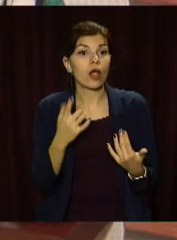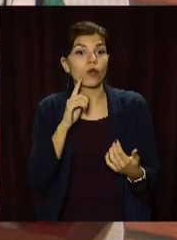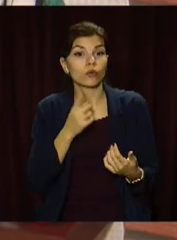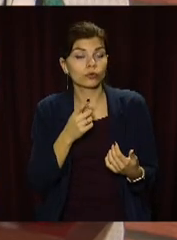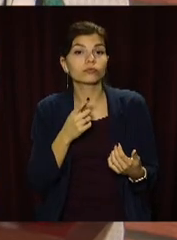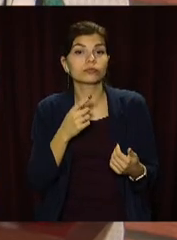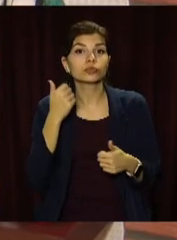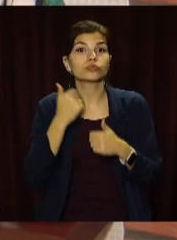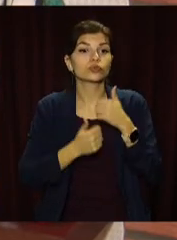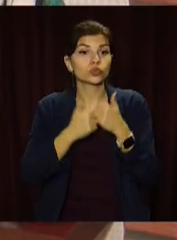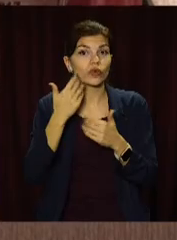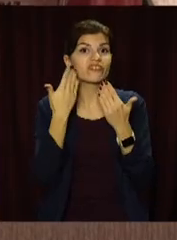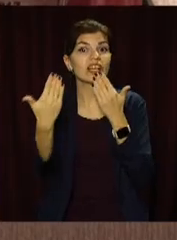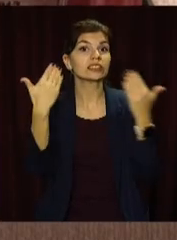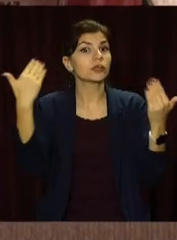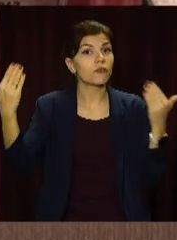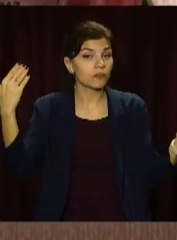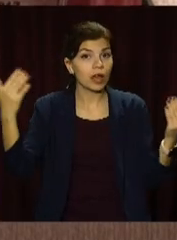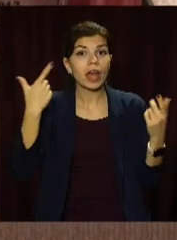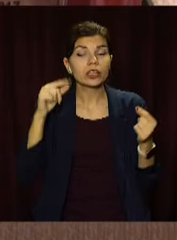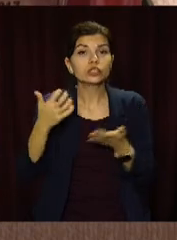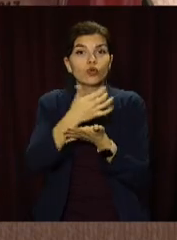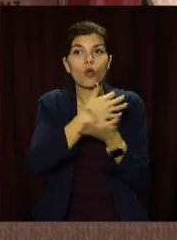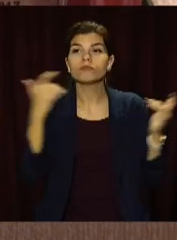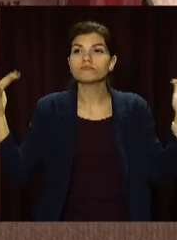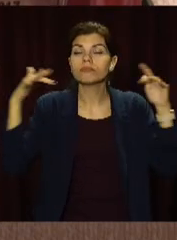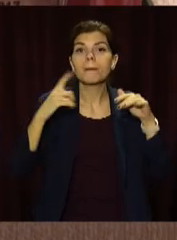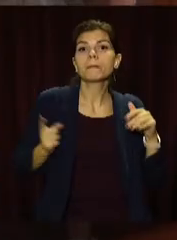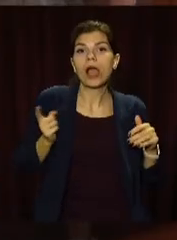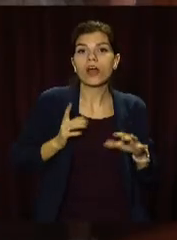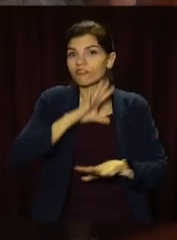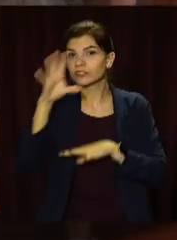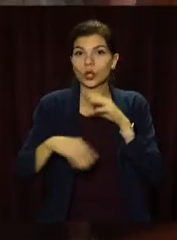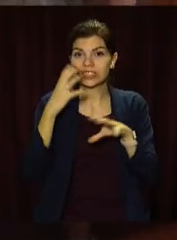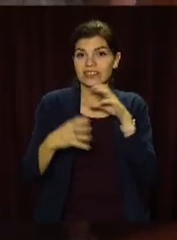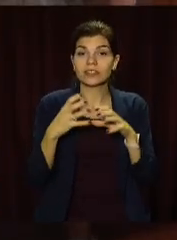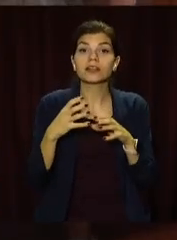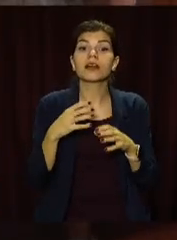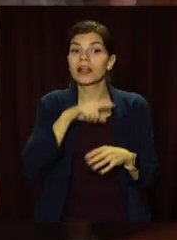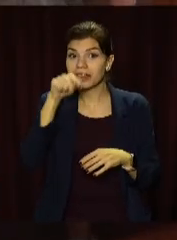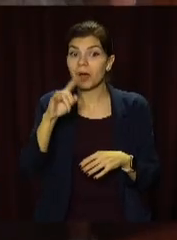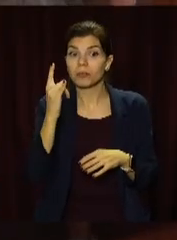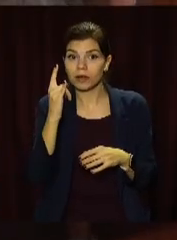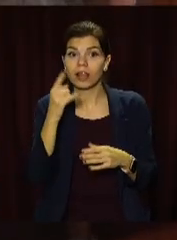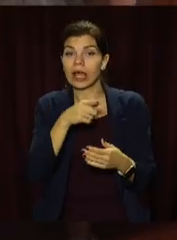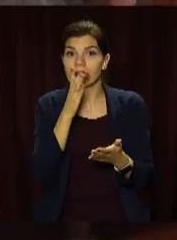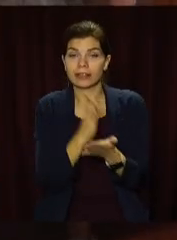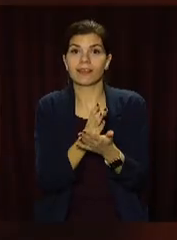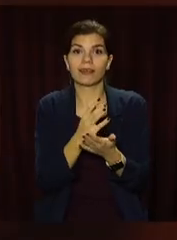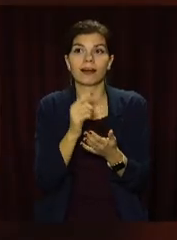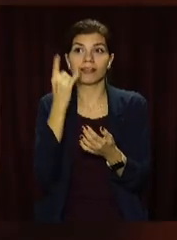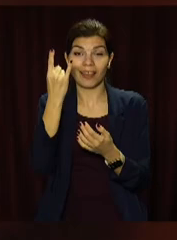країнах відбуваються лялькові виставки, де збираються майстри з усього світу. Саме там більшість ляльок Рини знаходять своїх